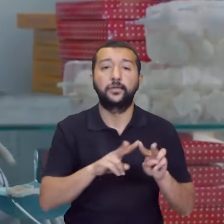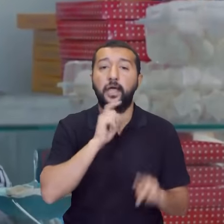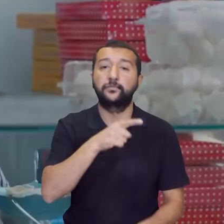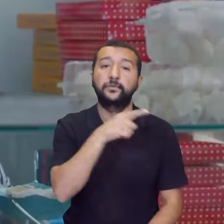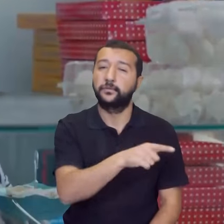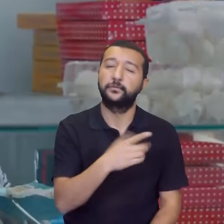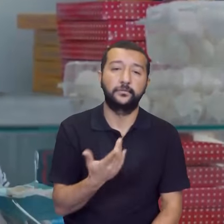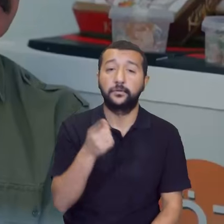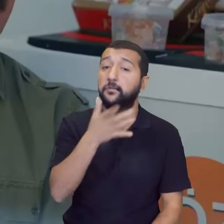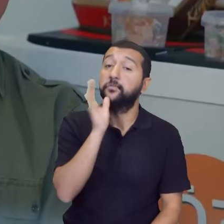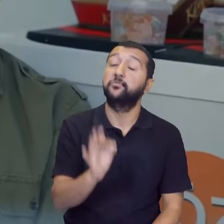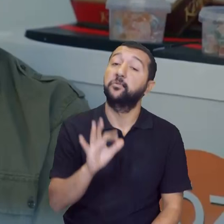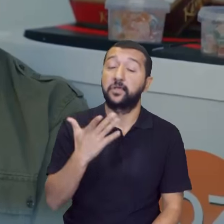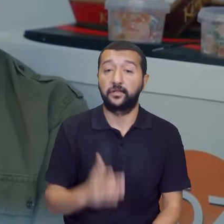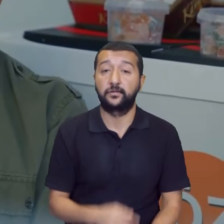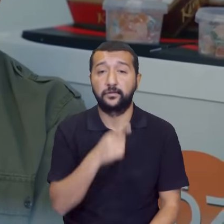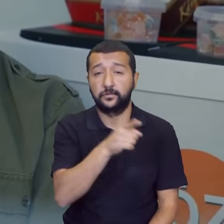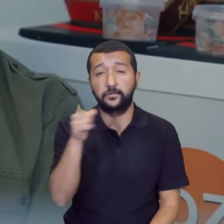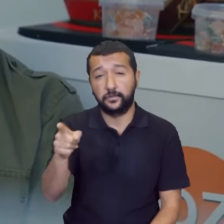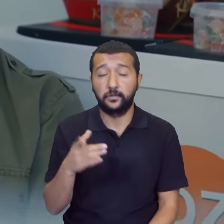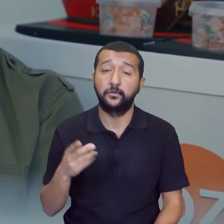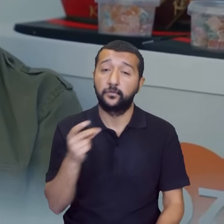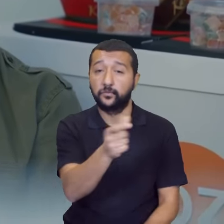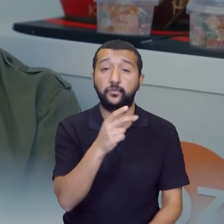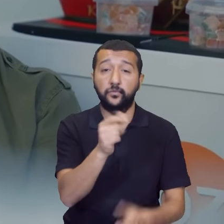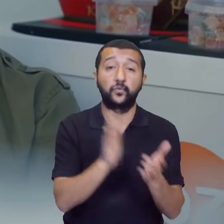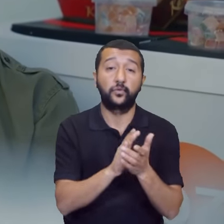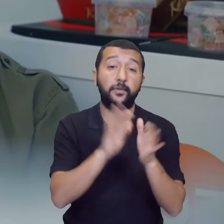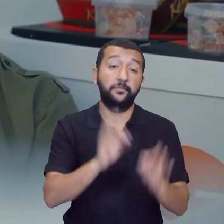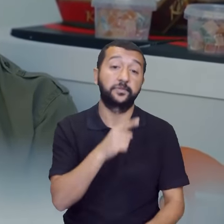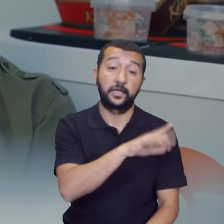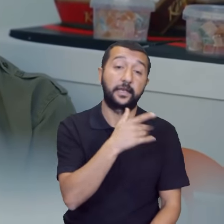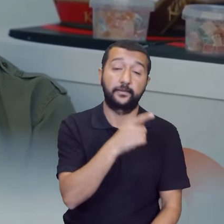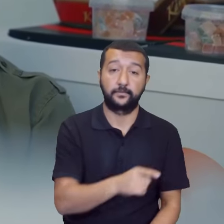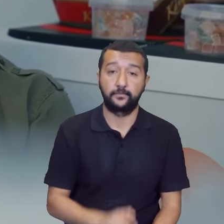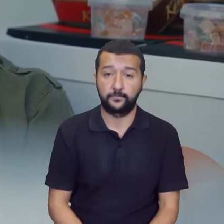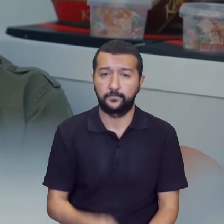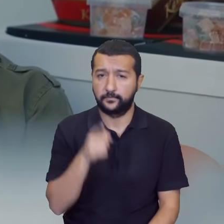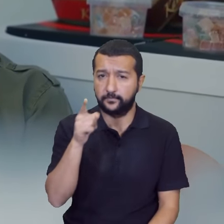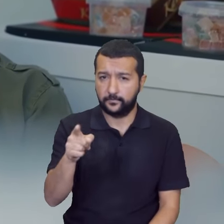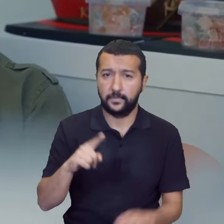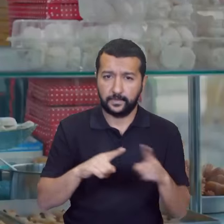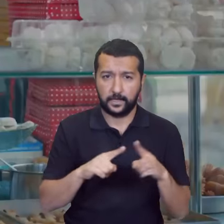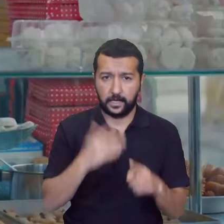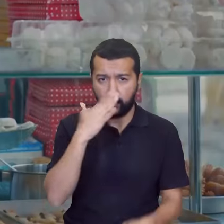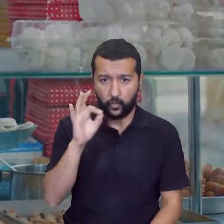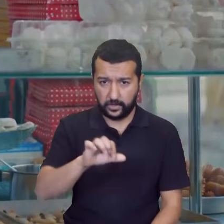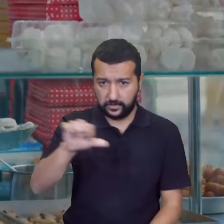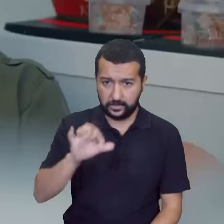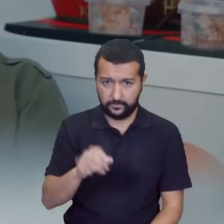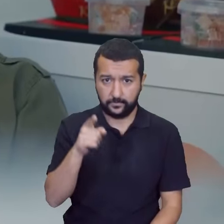amcamın engereği? Bilmiyorum yani. Seni sollayıp kutlamayı o yapacak yani herhalde. Senin tereyağın doğaldı değil